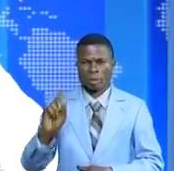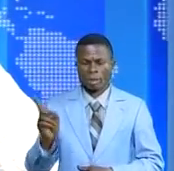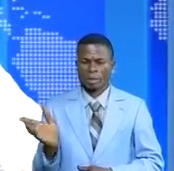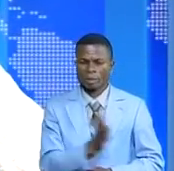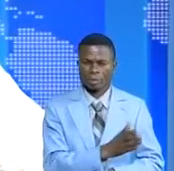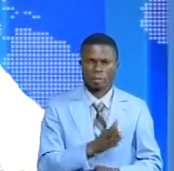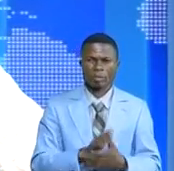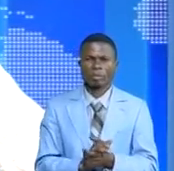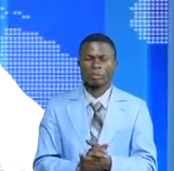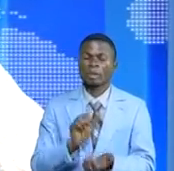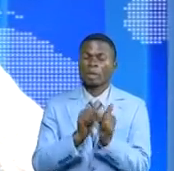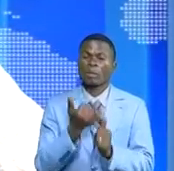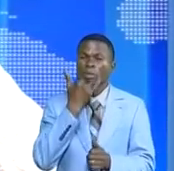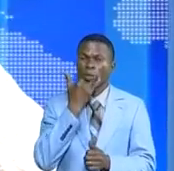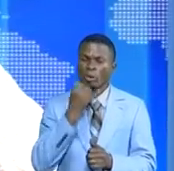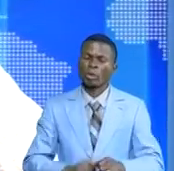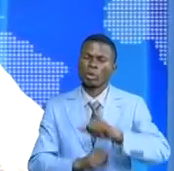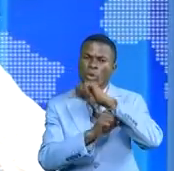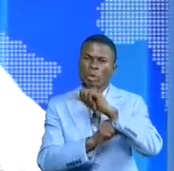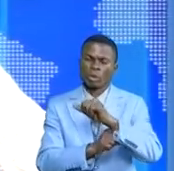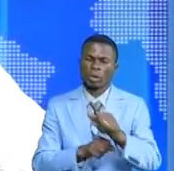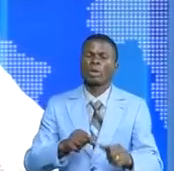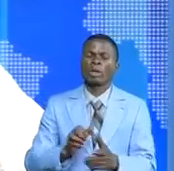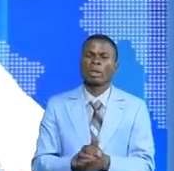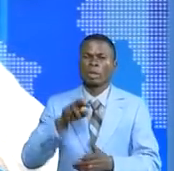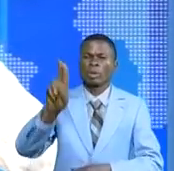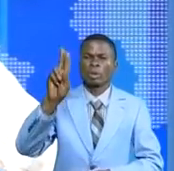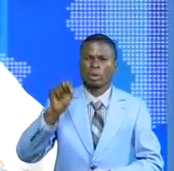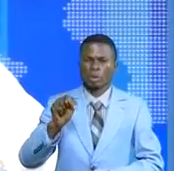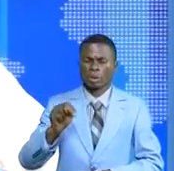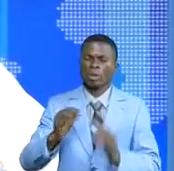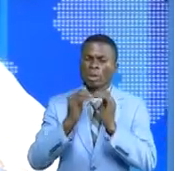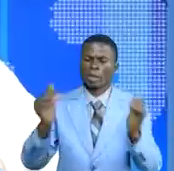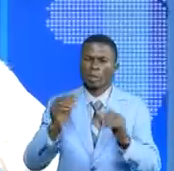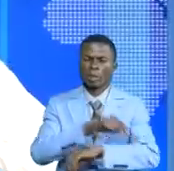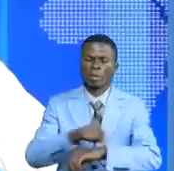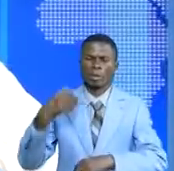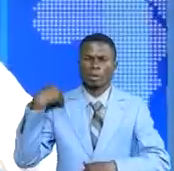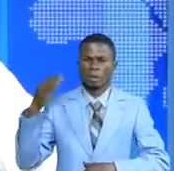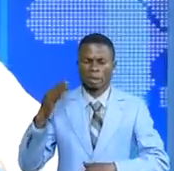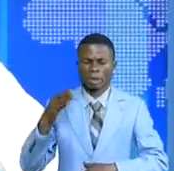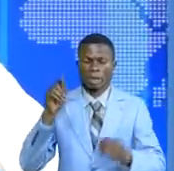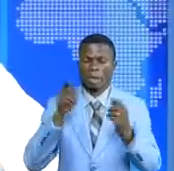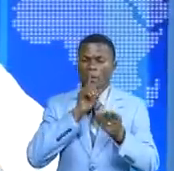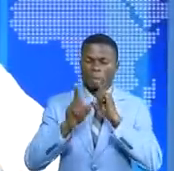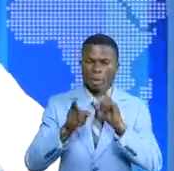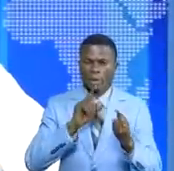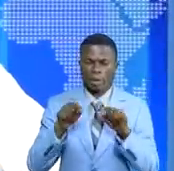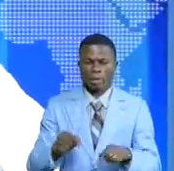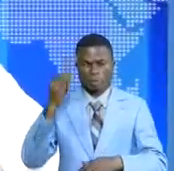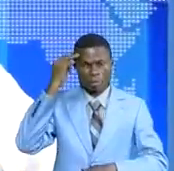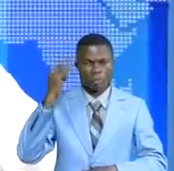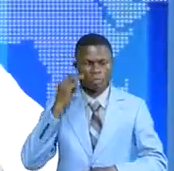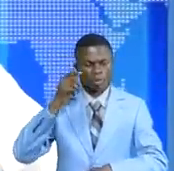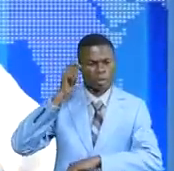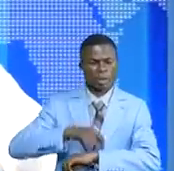contre l'impunité et le soutien de la MONUSCO dans la stabilité institutionnelle, c'est le but de l'échange qu'a eu la ministre de